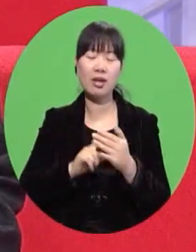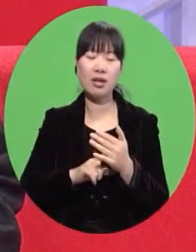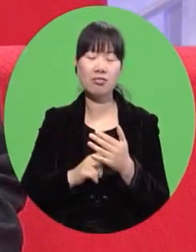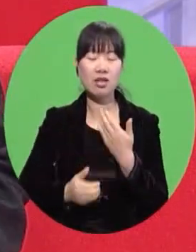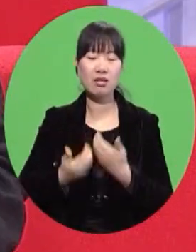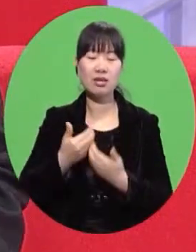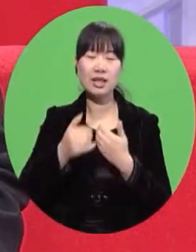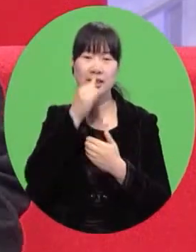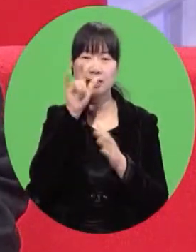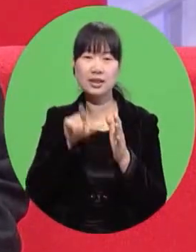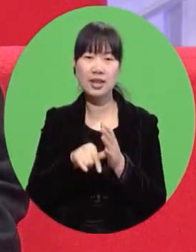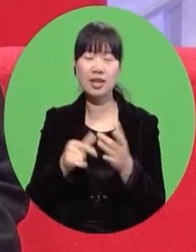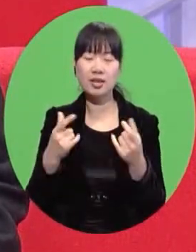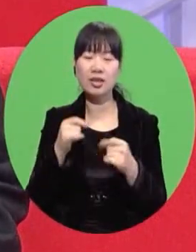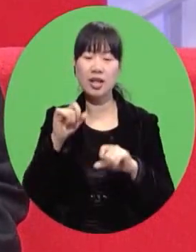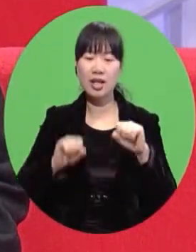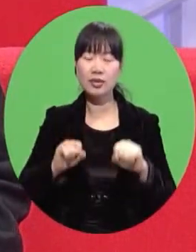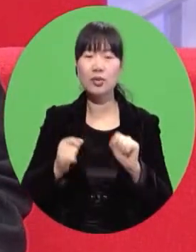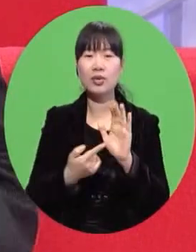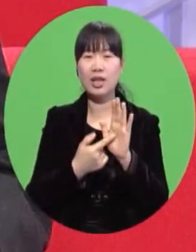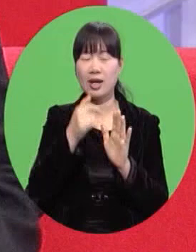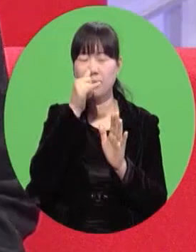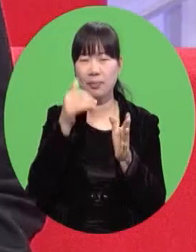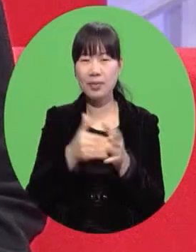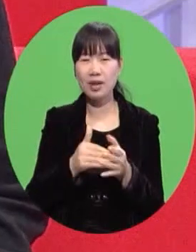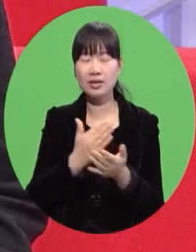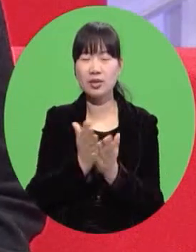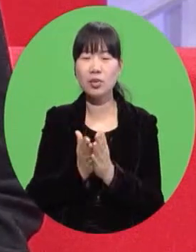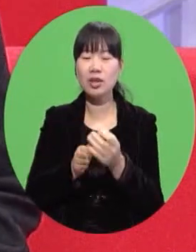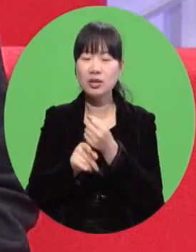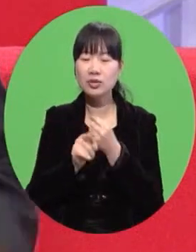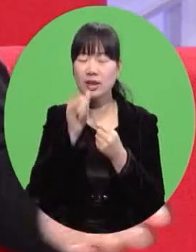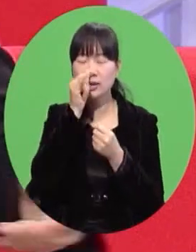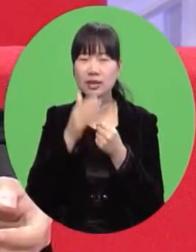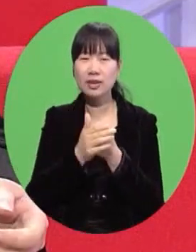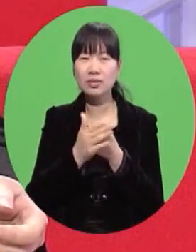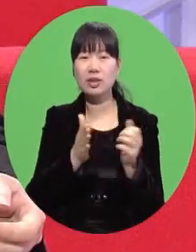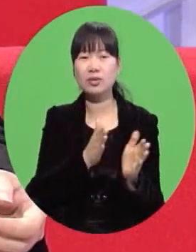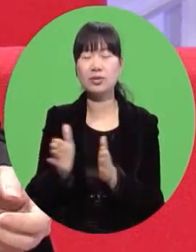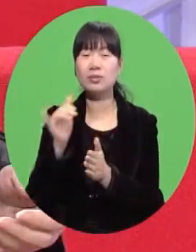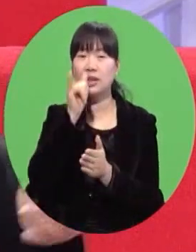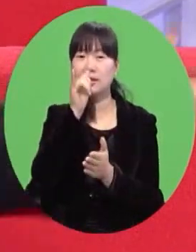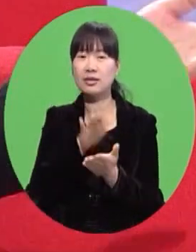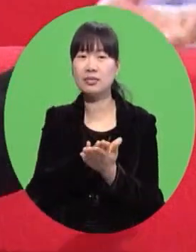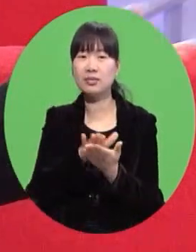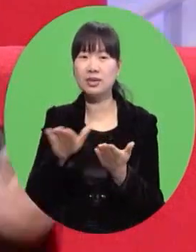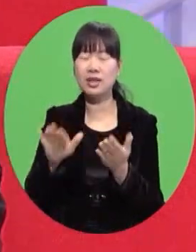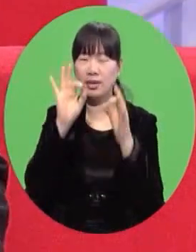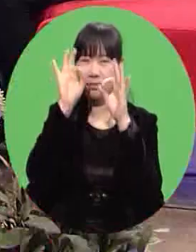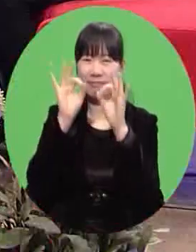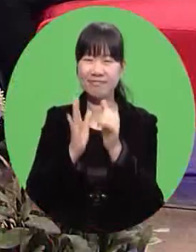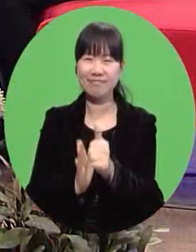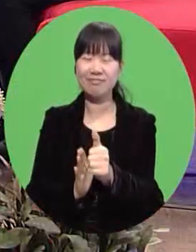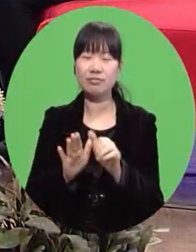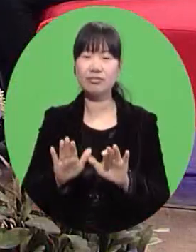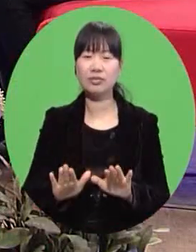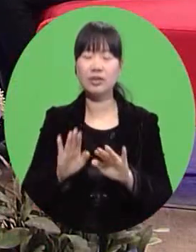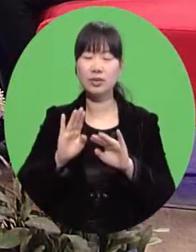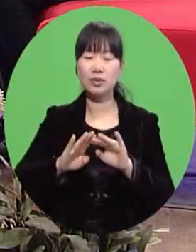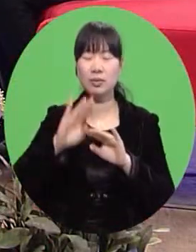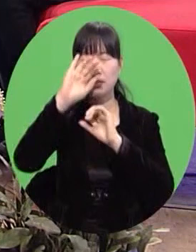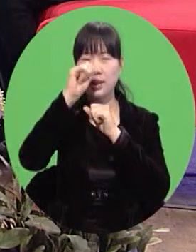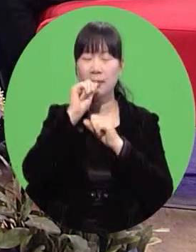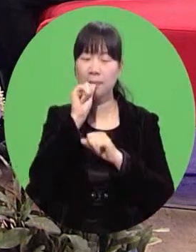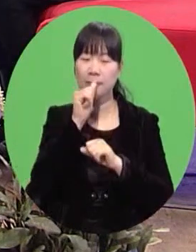어려움이 있을 때 또 그런 행동으로 나타나기도 하는데요. 네네. 여러 가지 이유가 있어서 제가 준비를 좀 해갖고 왔거든요. 네. 좀 볼게요. 손톱,